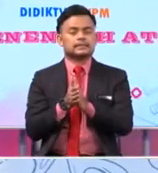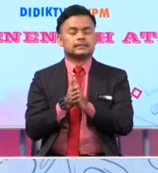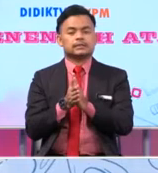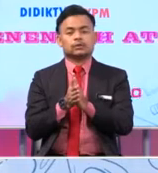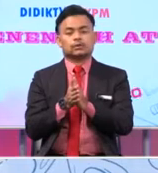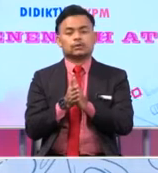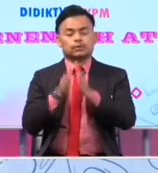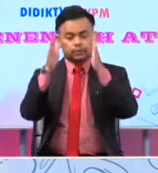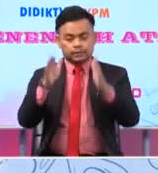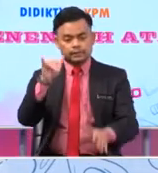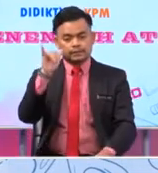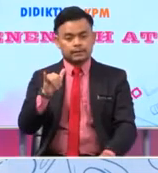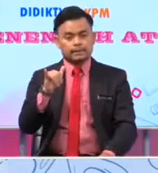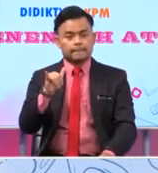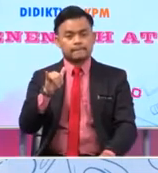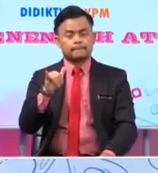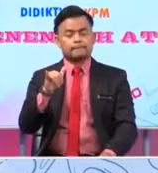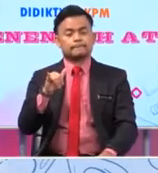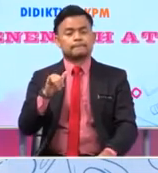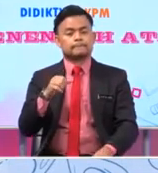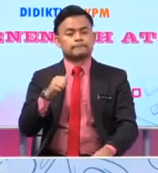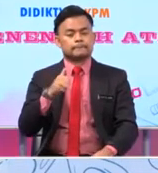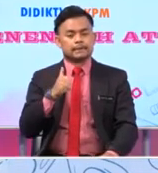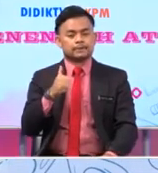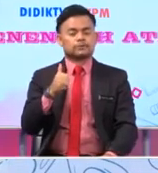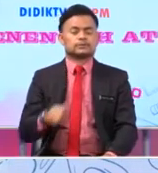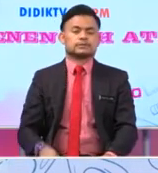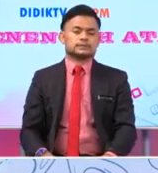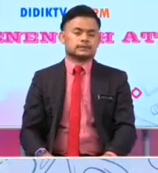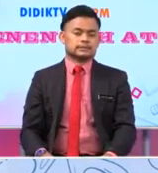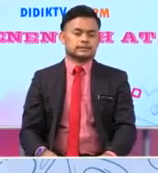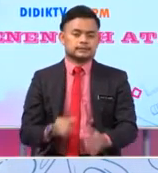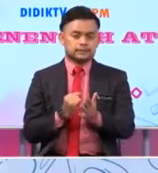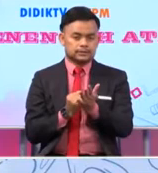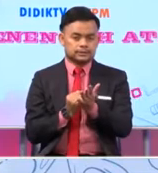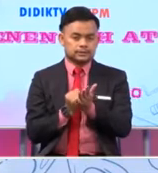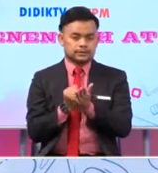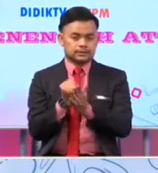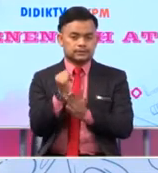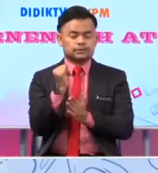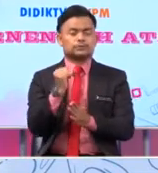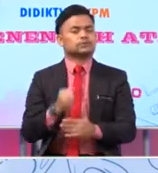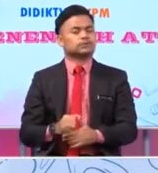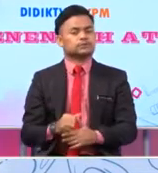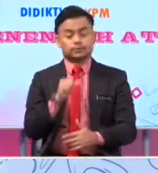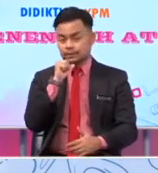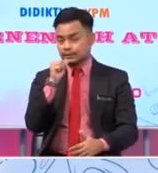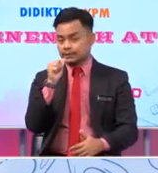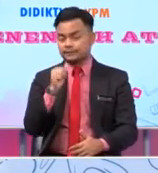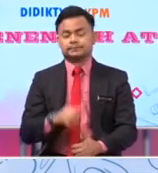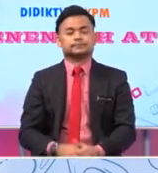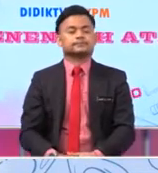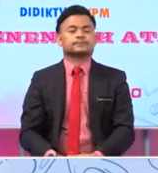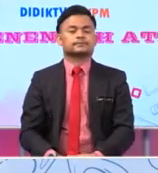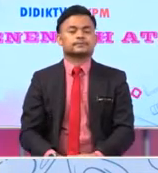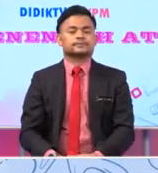Kitty Lego yang kedua kalau nak kata Jujur tadi Bukannya ilaika cekgu tuh ciri-ciri dia nilai